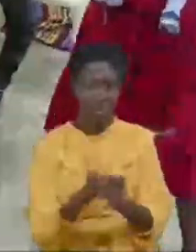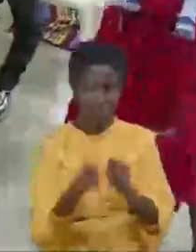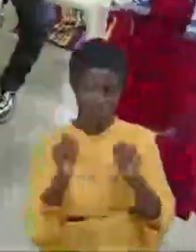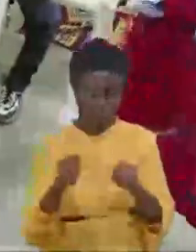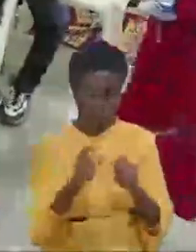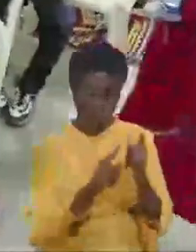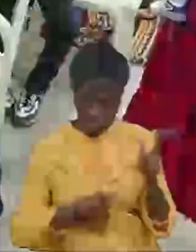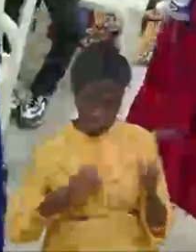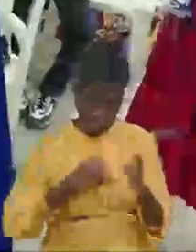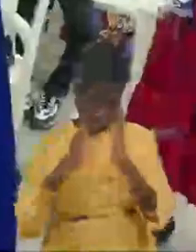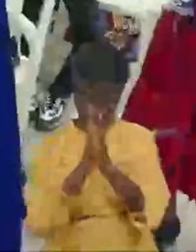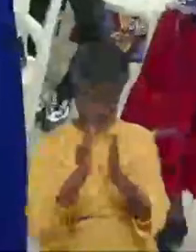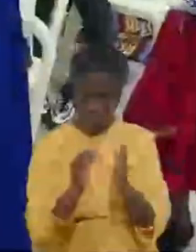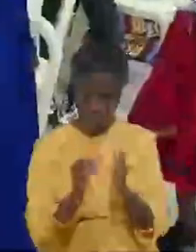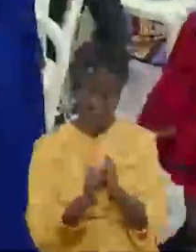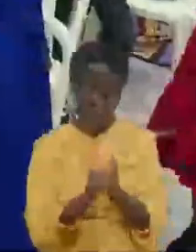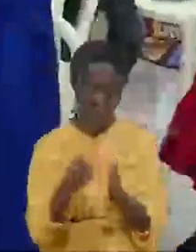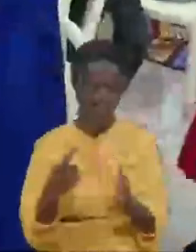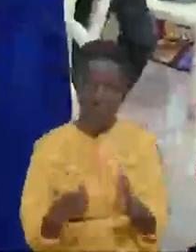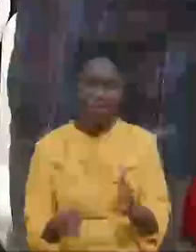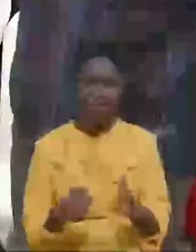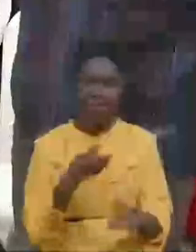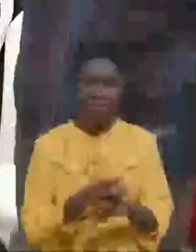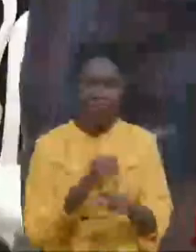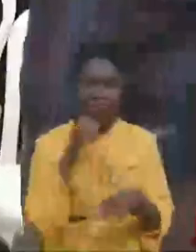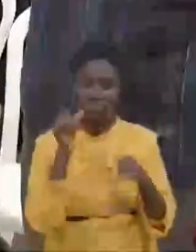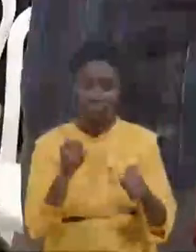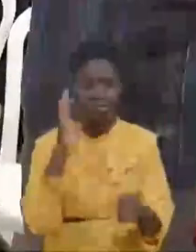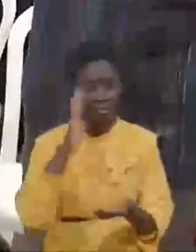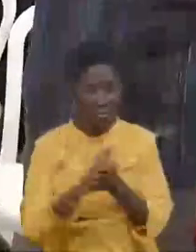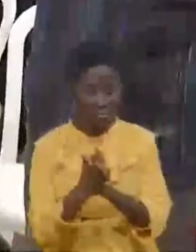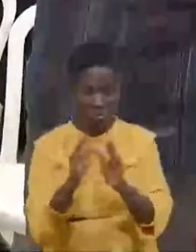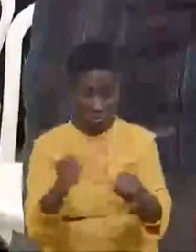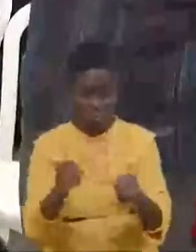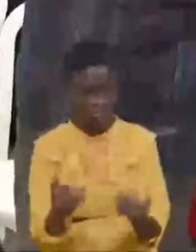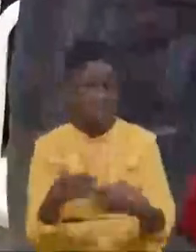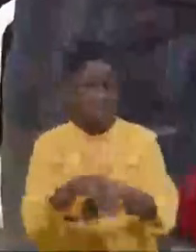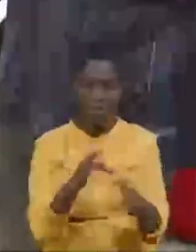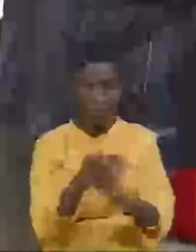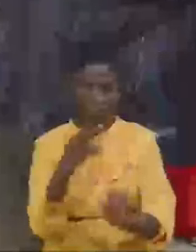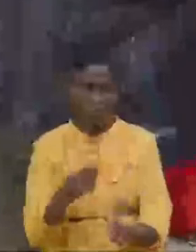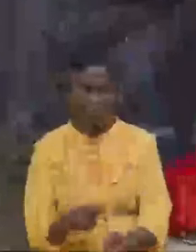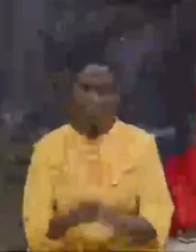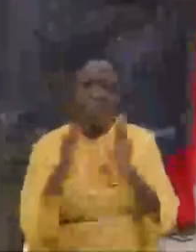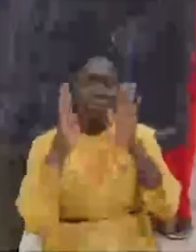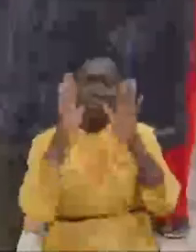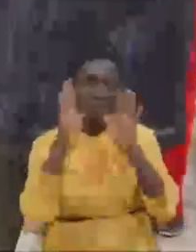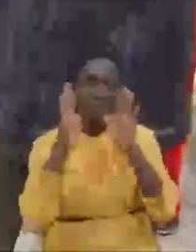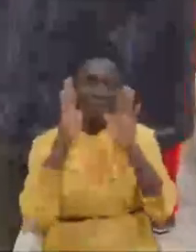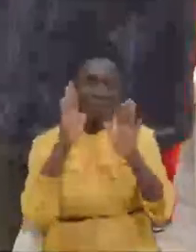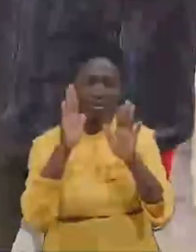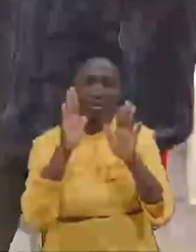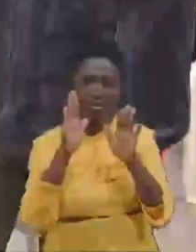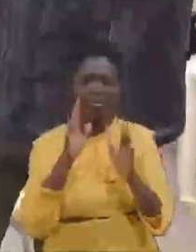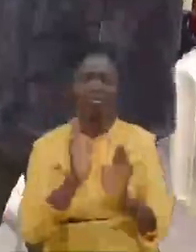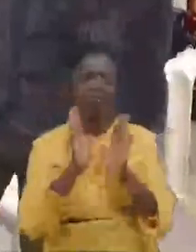que l'impossible soit rendu possible ce soir. Qu'il y ait des miracles incroyables,